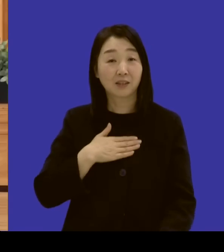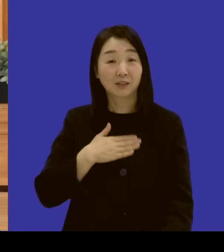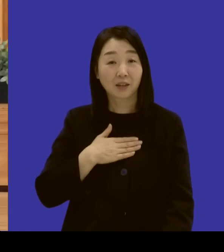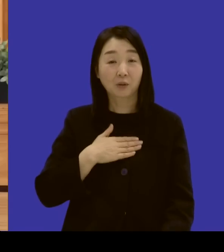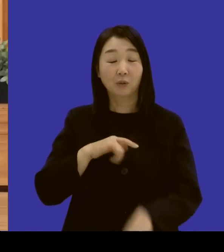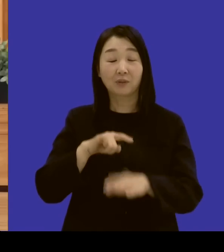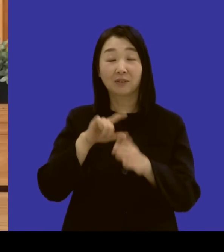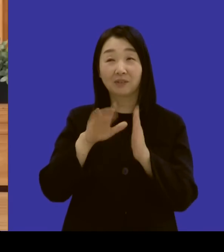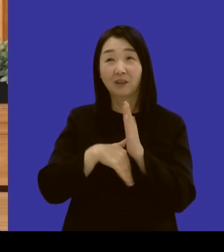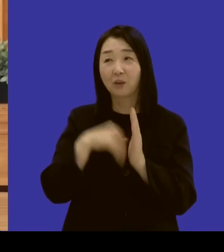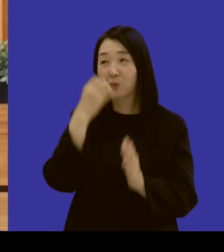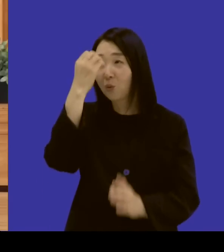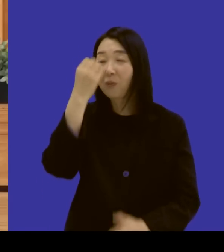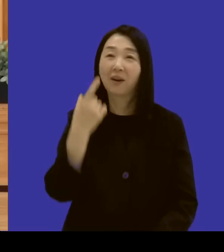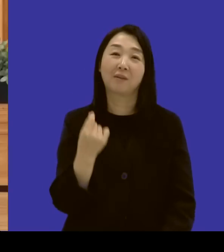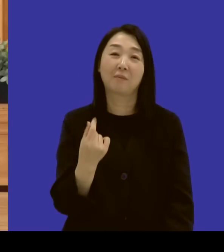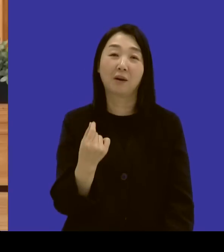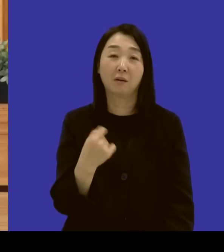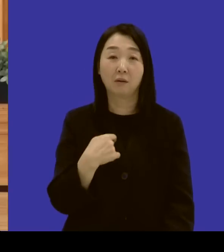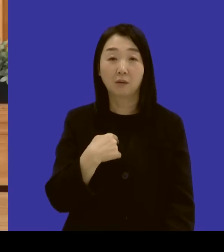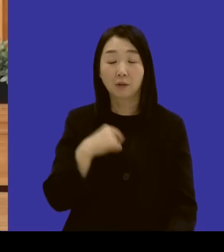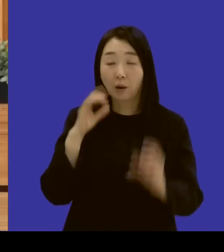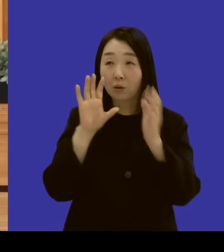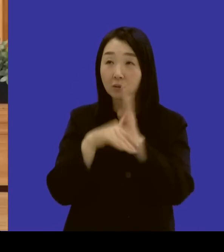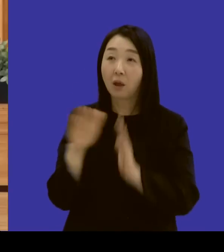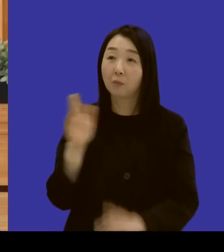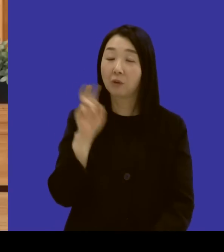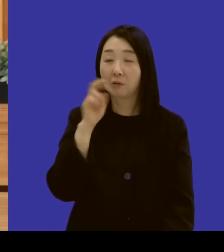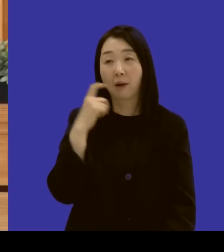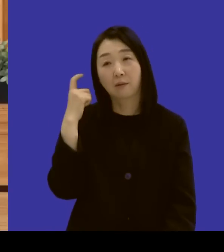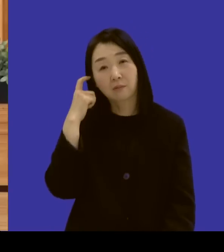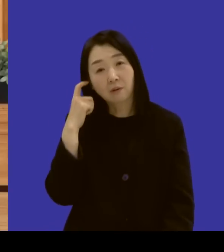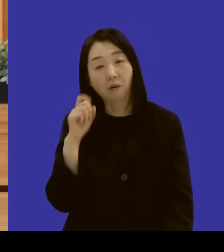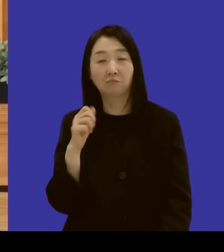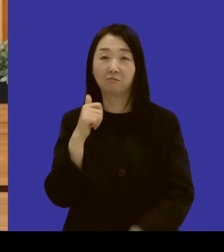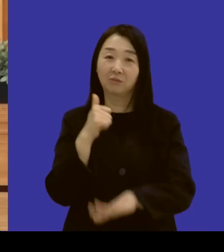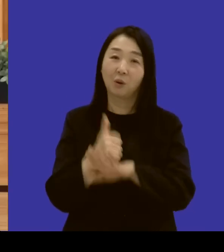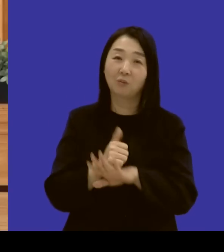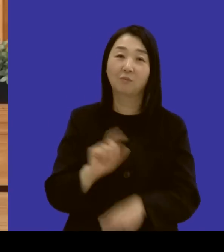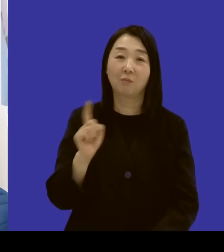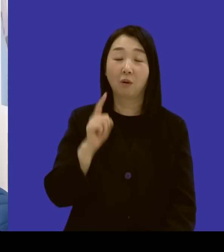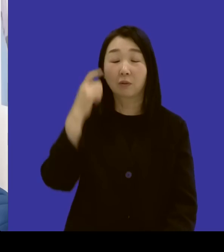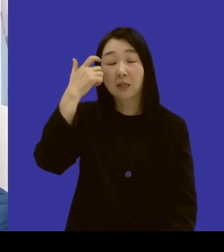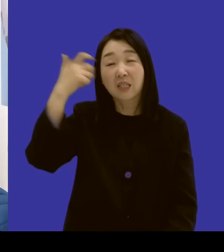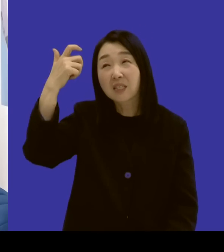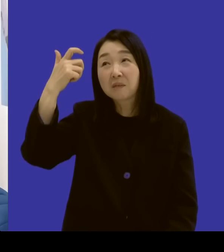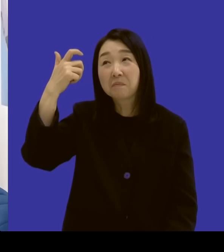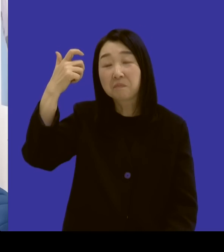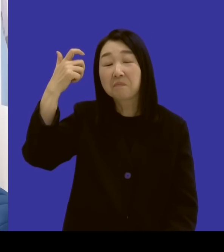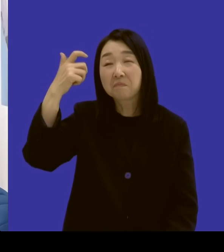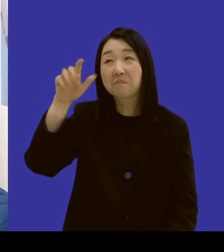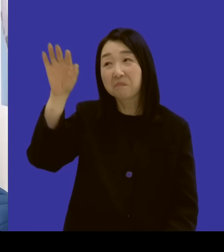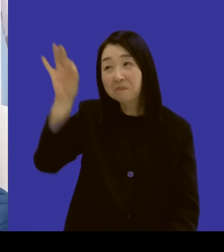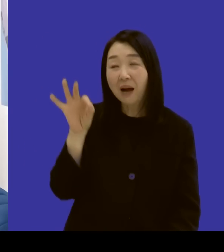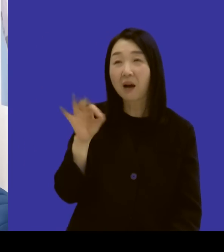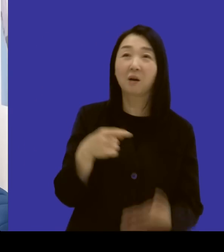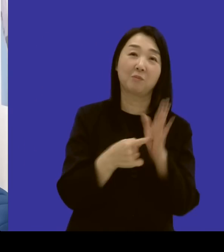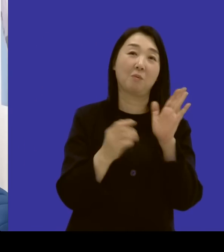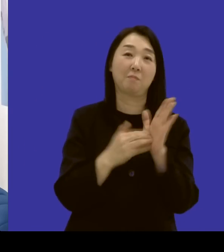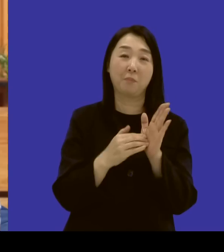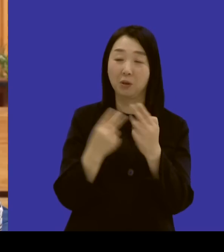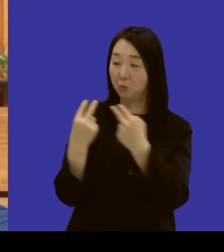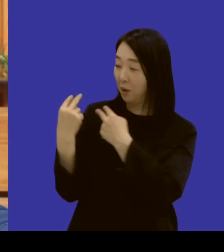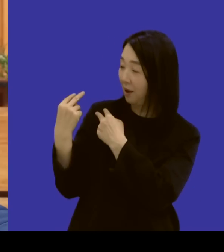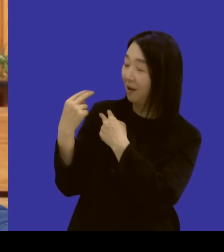굉장히 교만스럽게 그냥 뭐 내가 어린 시절부터 어떤 음악을 들음으로 해서 어떤 영감을 얻었다라고 표현을 했지만 돌이켜 생각해